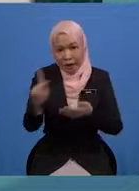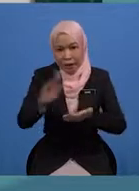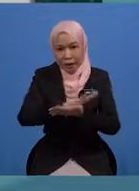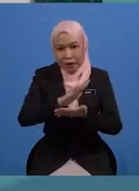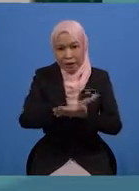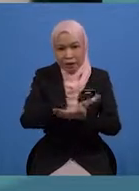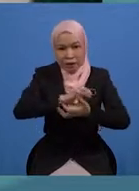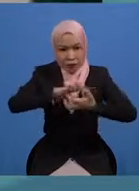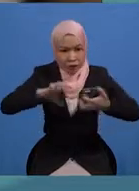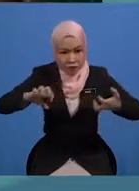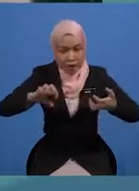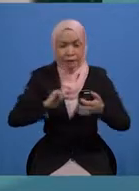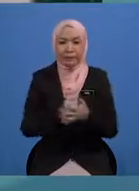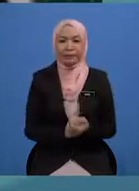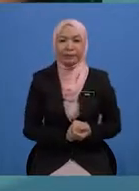kita rosak.